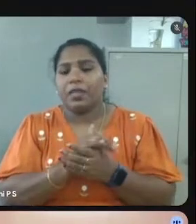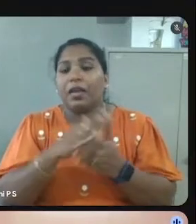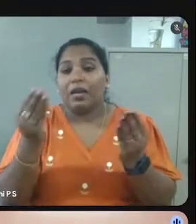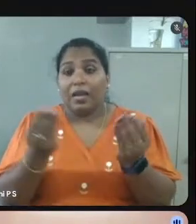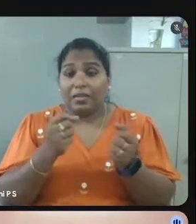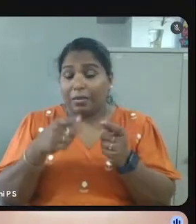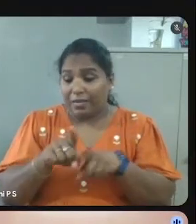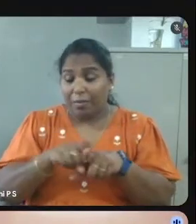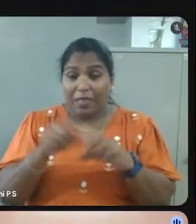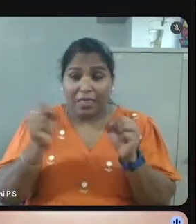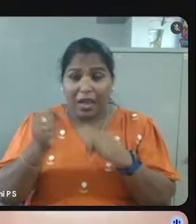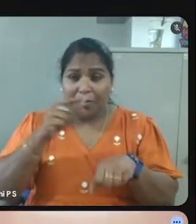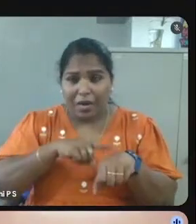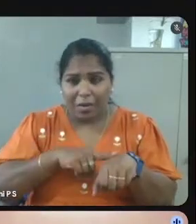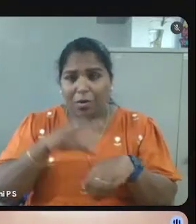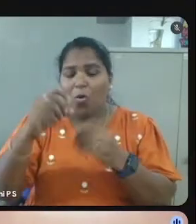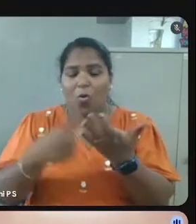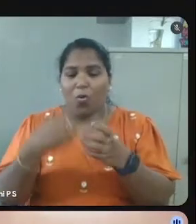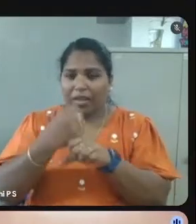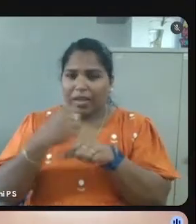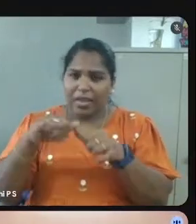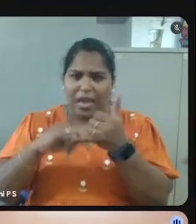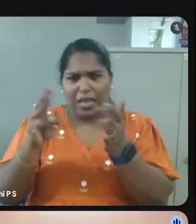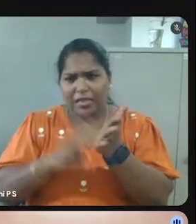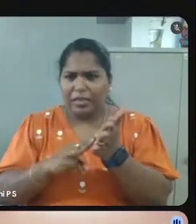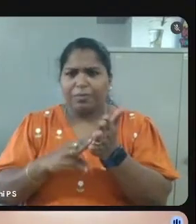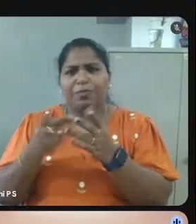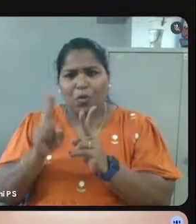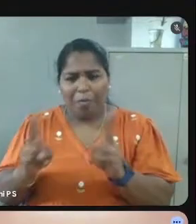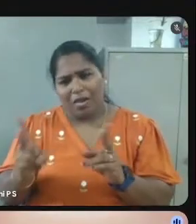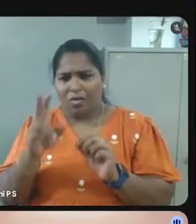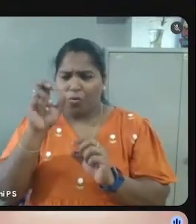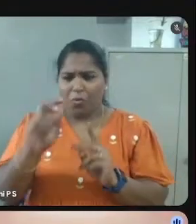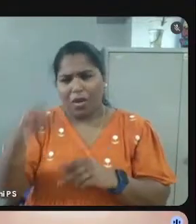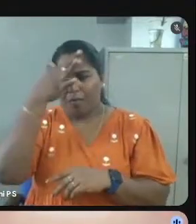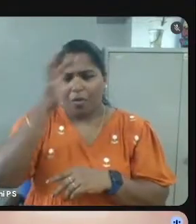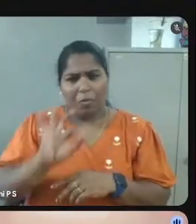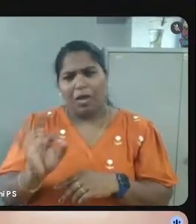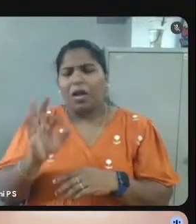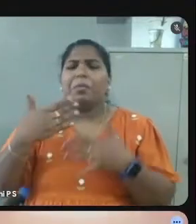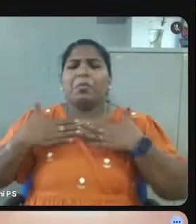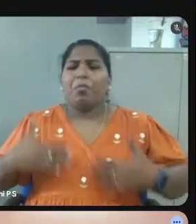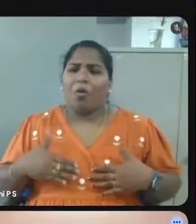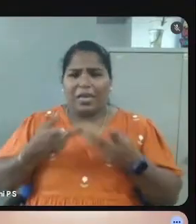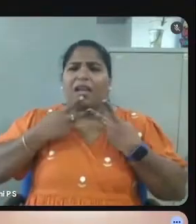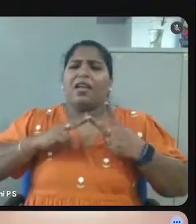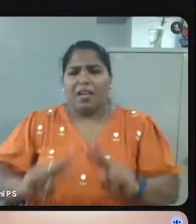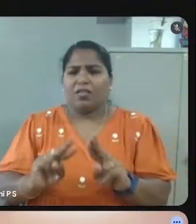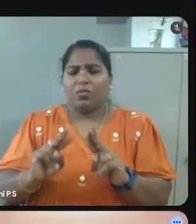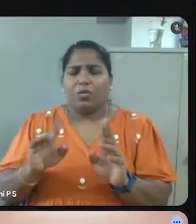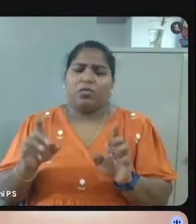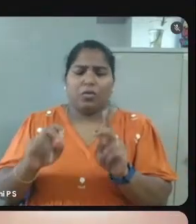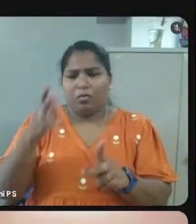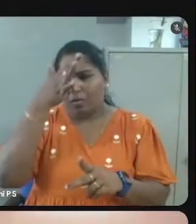ക്ലൈമറ്റുകളിൽ നമുക്ക് ആ ടൈം ആർഗസം ഉണ്ടായിരിക്കും. അത് കുഴപ്പമില്ല, അത് നോർമൽ ആക്ടിവിറ്റിയാണ്, നോർമൽ ഫിസിയോളജിക്കൽ റെസ്പോൺസ് ആണ്.